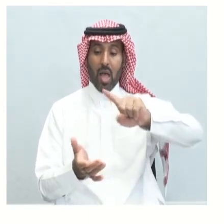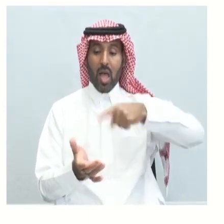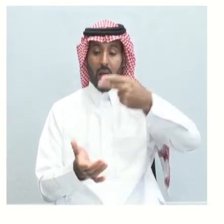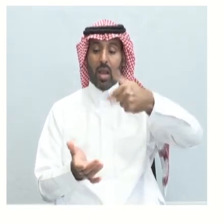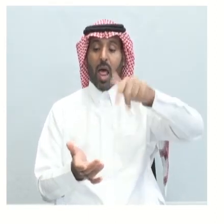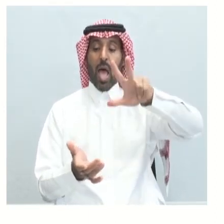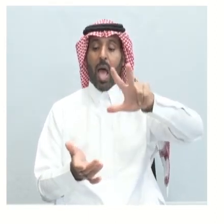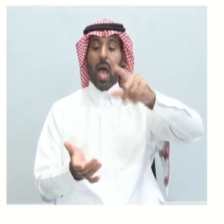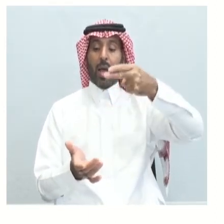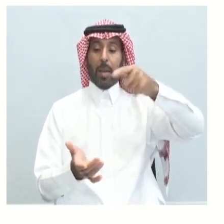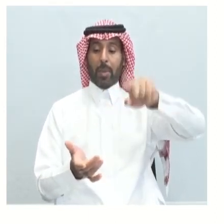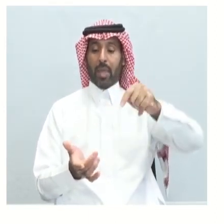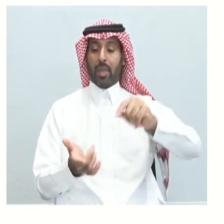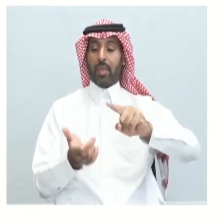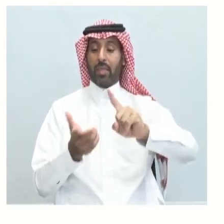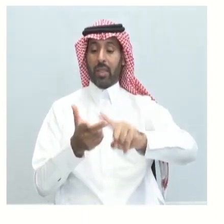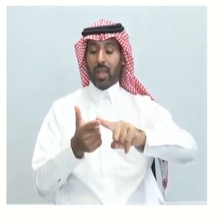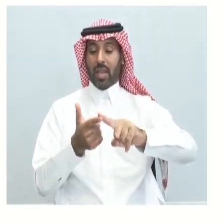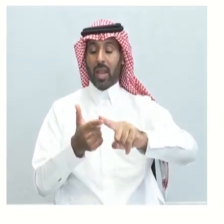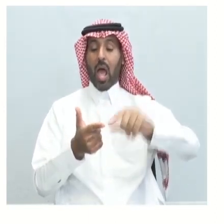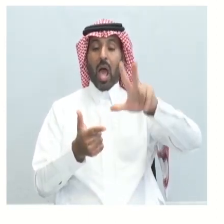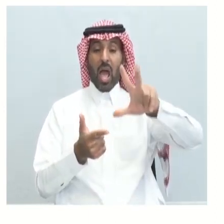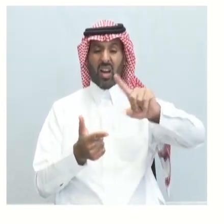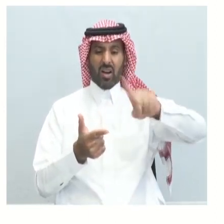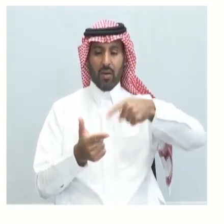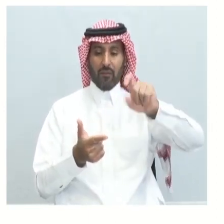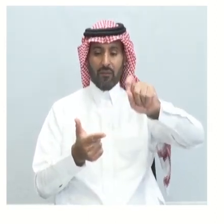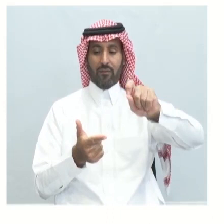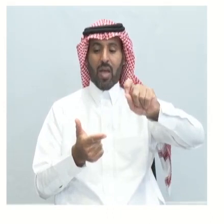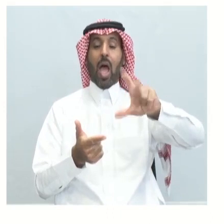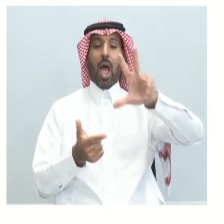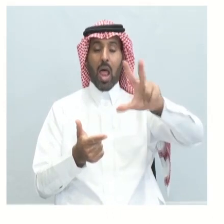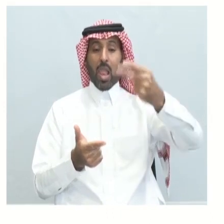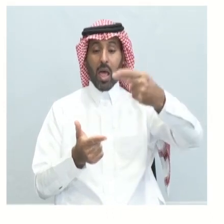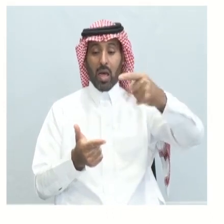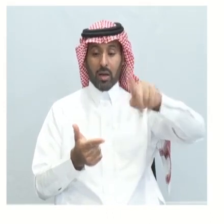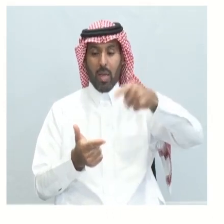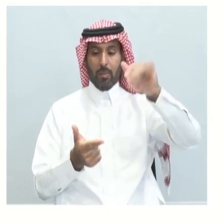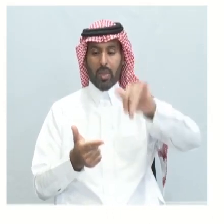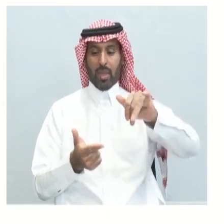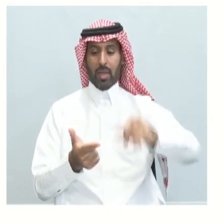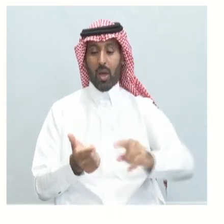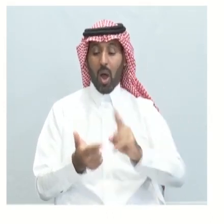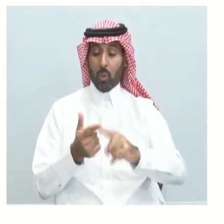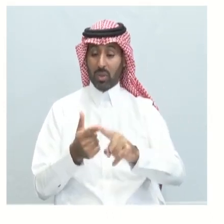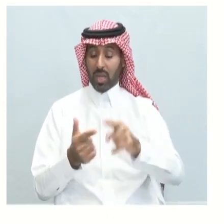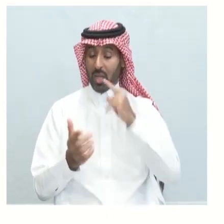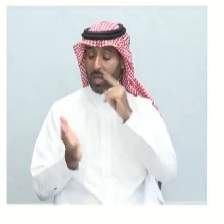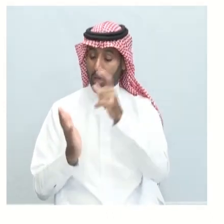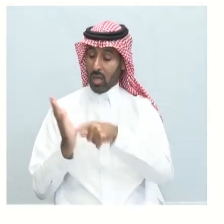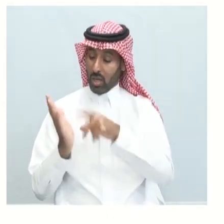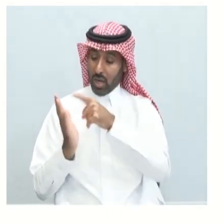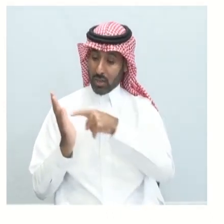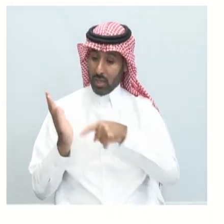والرف العربي الخطوات اقرا تعليمات السلامه في المختبر